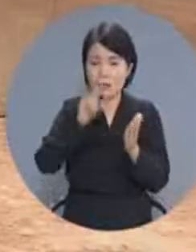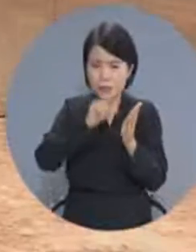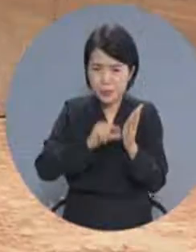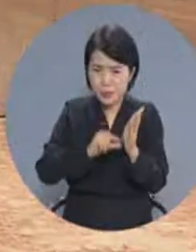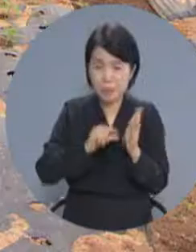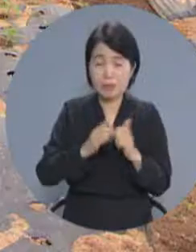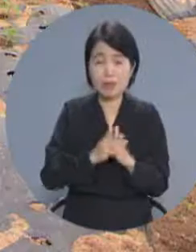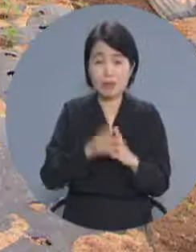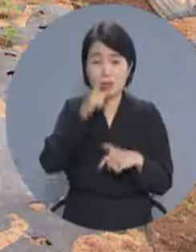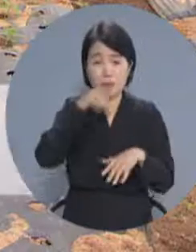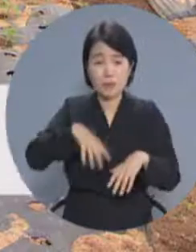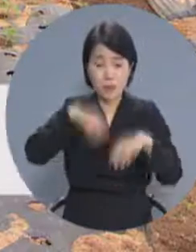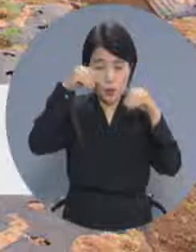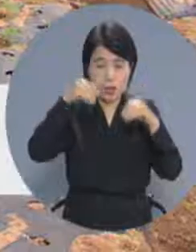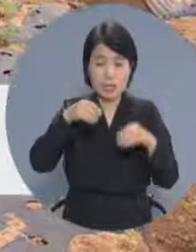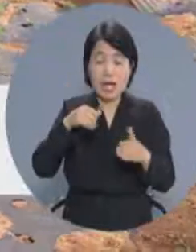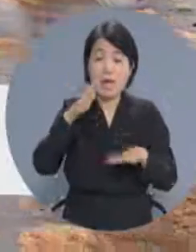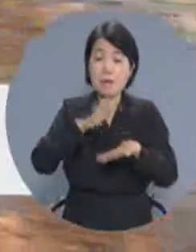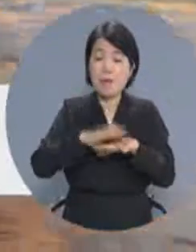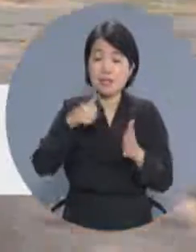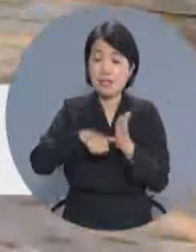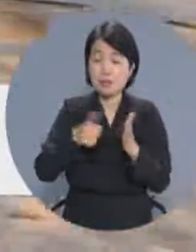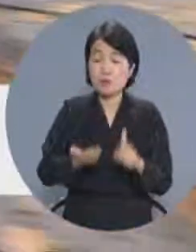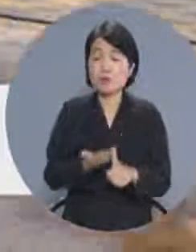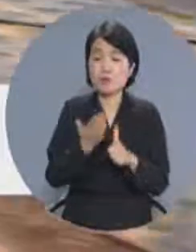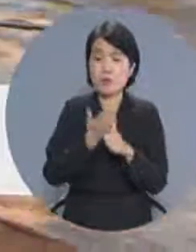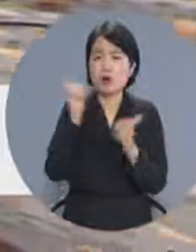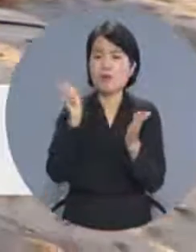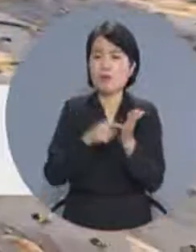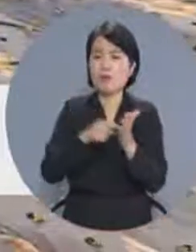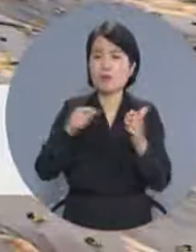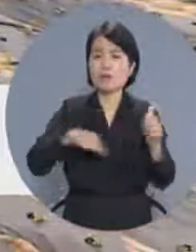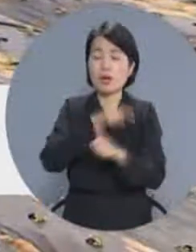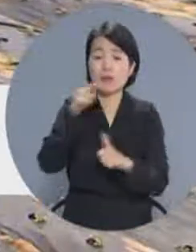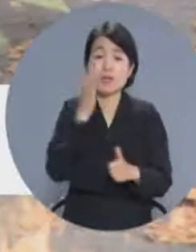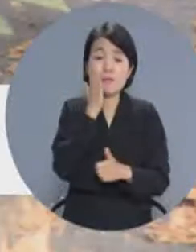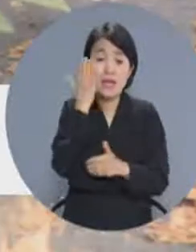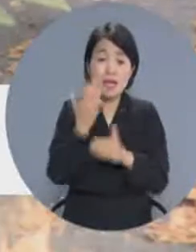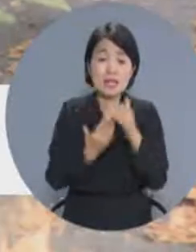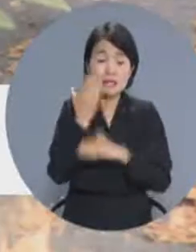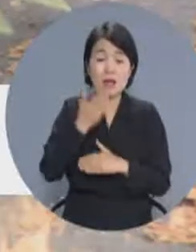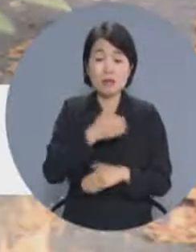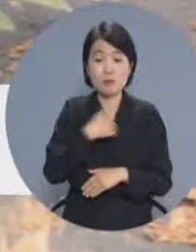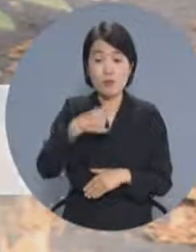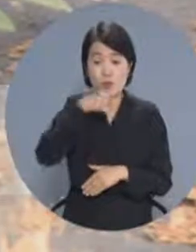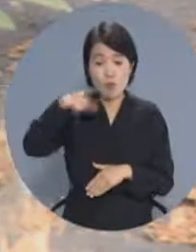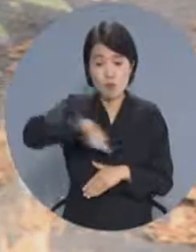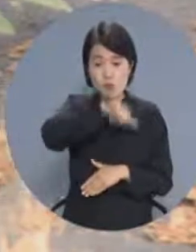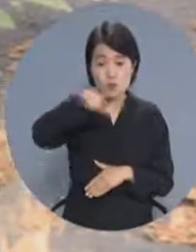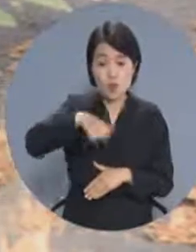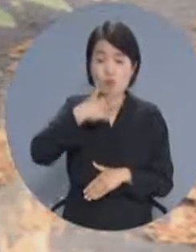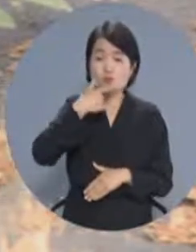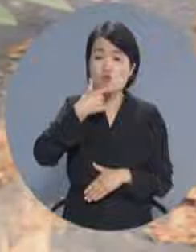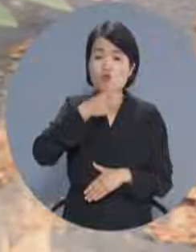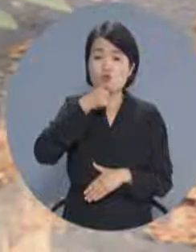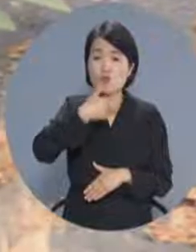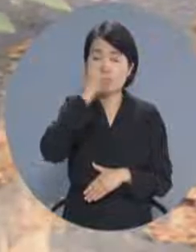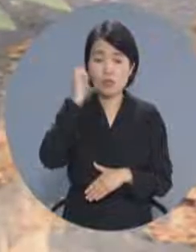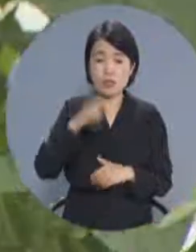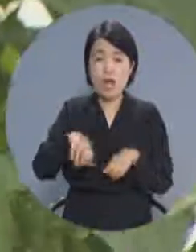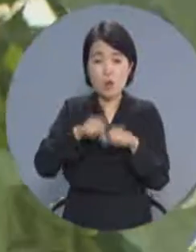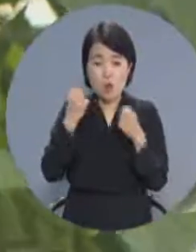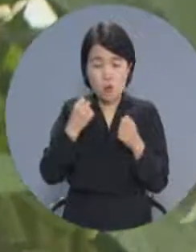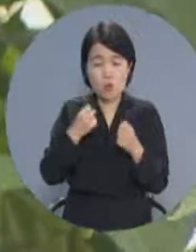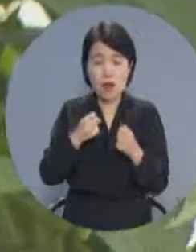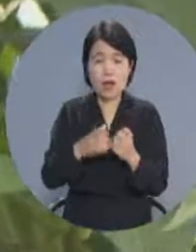계속된 가뭄에 밭작물 생육에 비상이 걸렸습니다. 싹이 트기 전 충분한 물을 줘야 하지만 물이 부족하다 보니 고구마 등